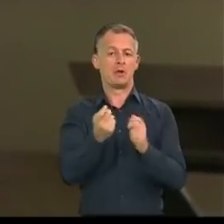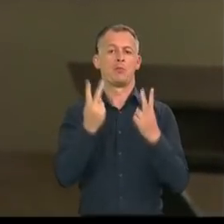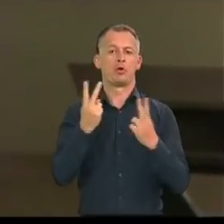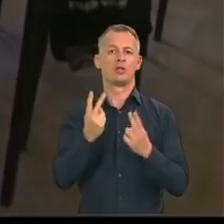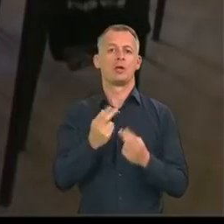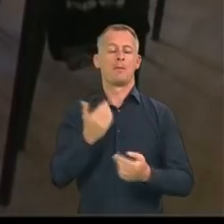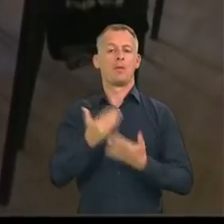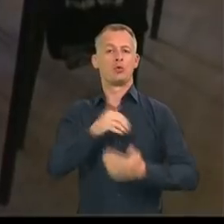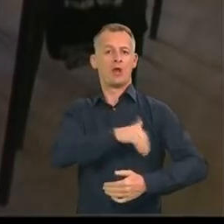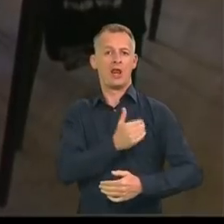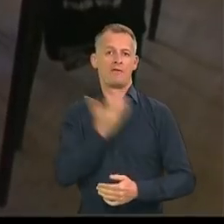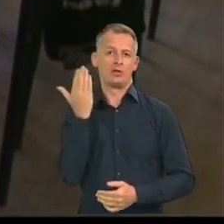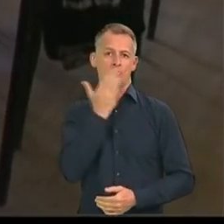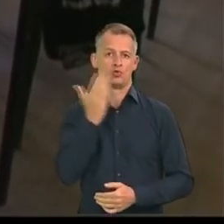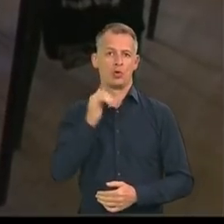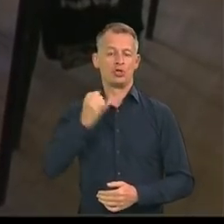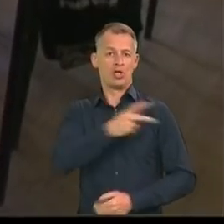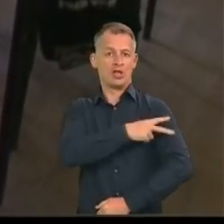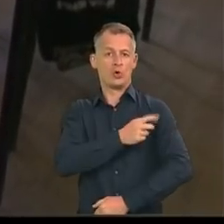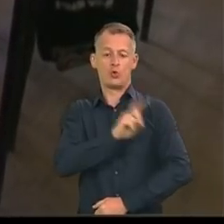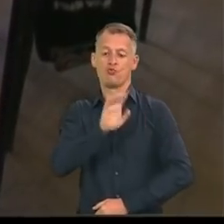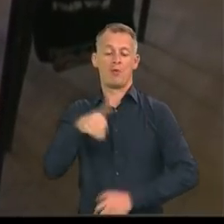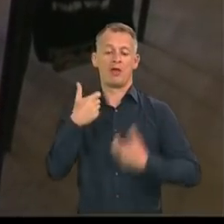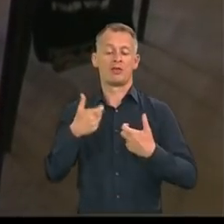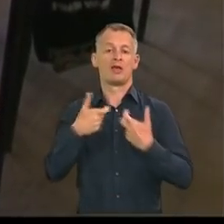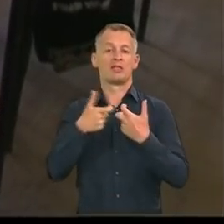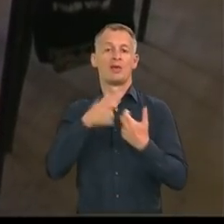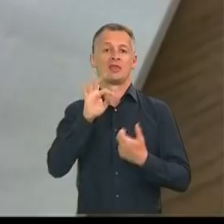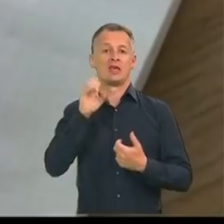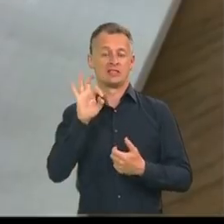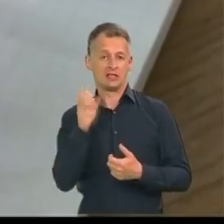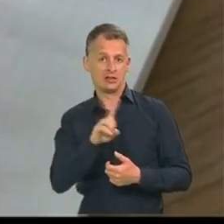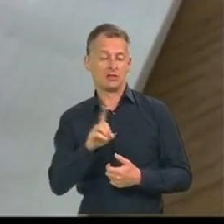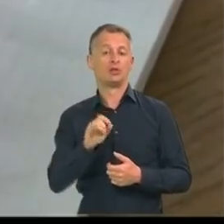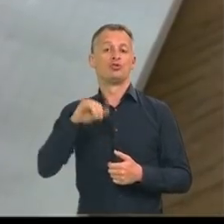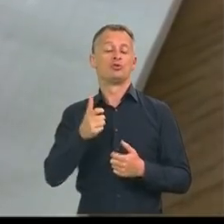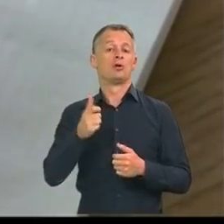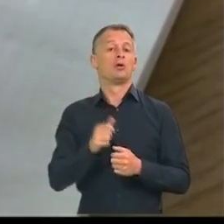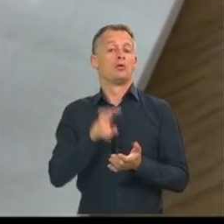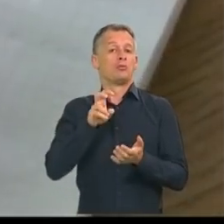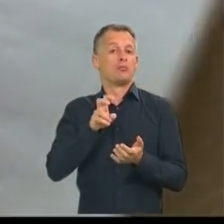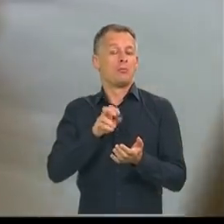elevii de școală generală și liceu nu vor mai susține teze, iar mediile semestriale vor dispărea.